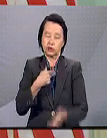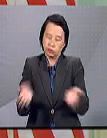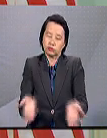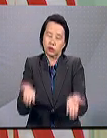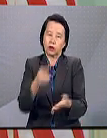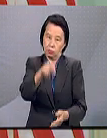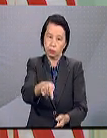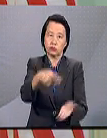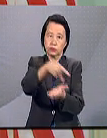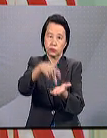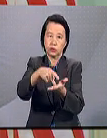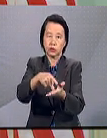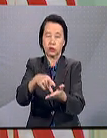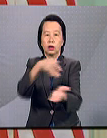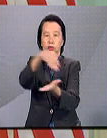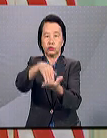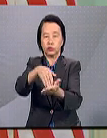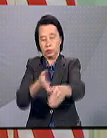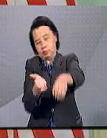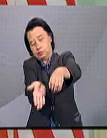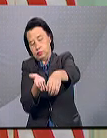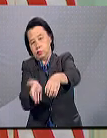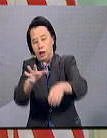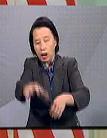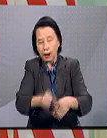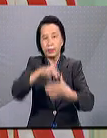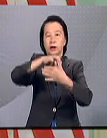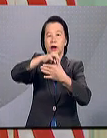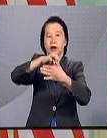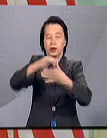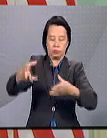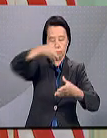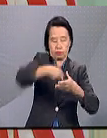galakkan sembelih di pusat sembelihan, ambil daging dan kita